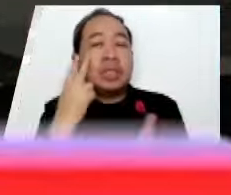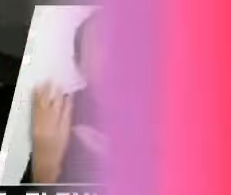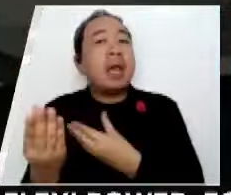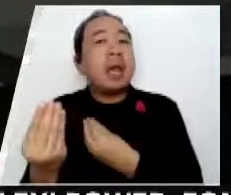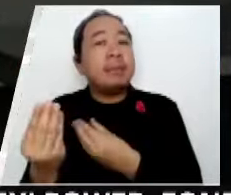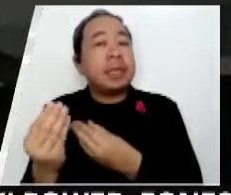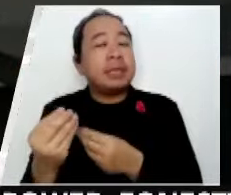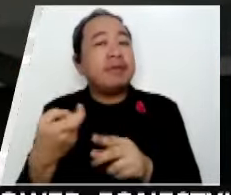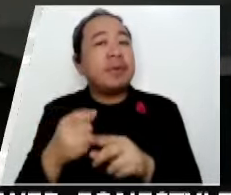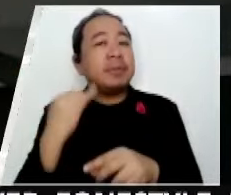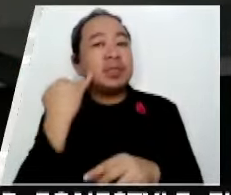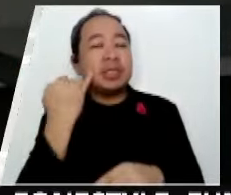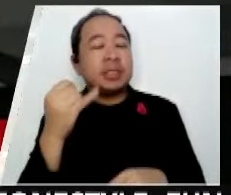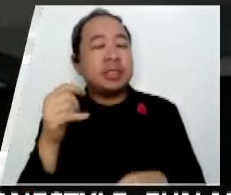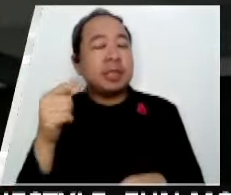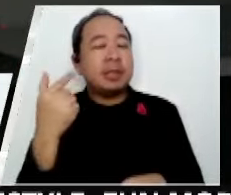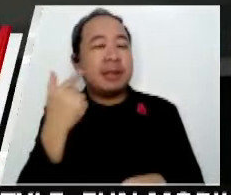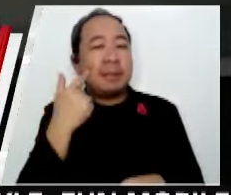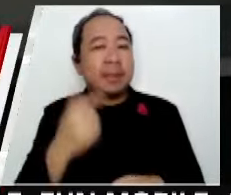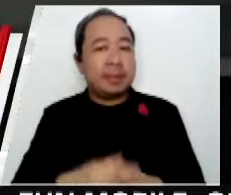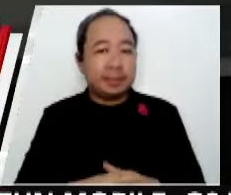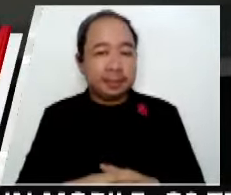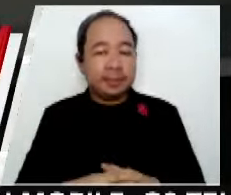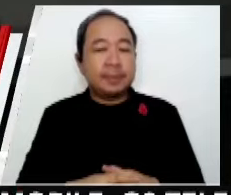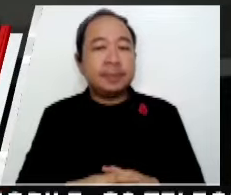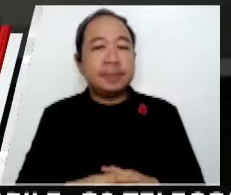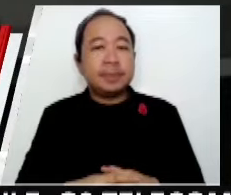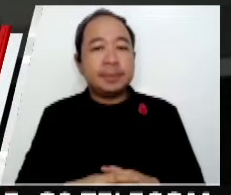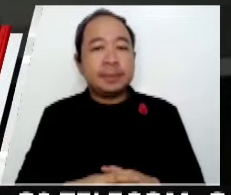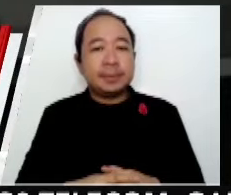Galvan. Jasmine?